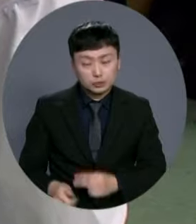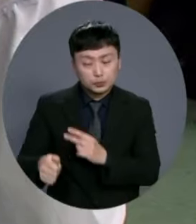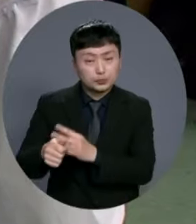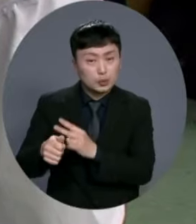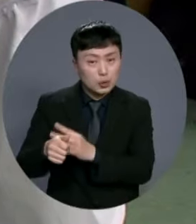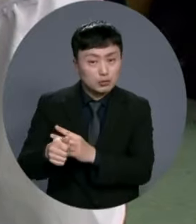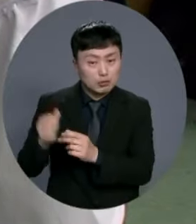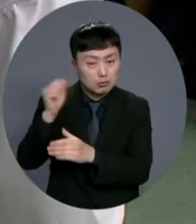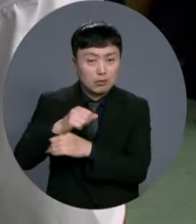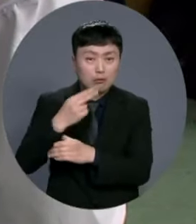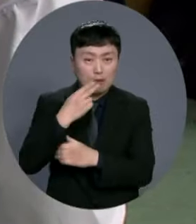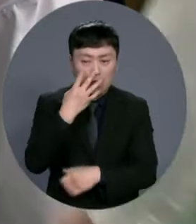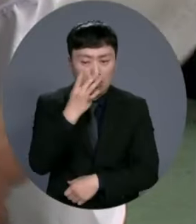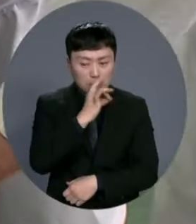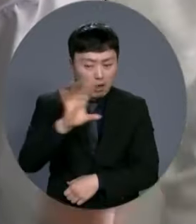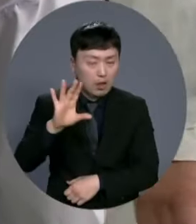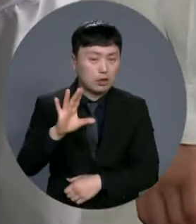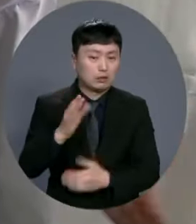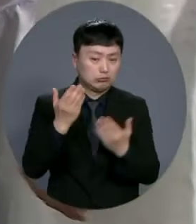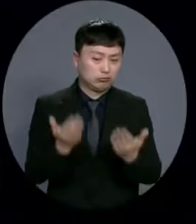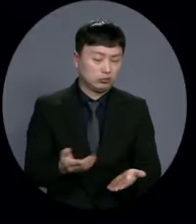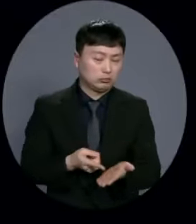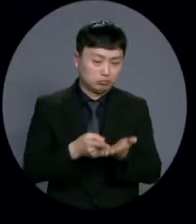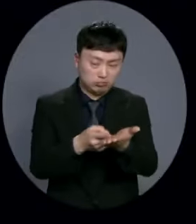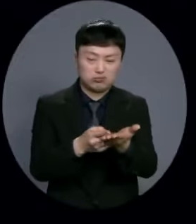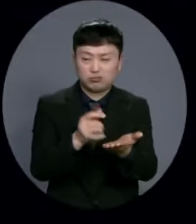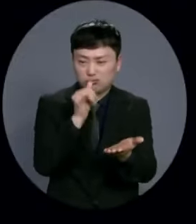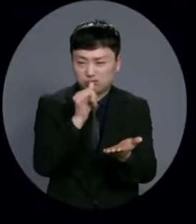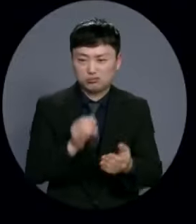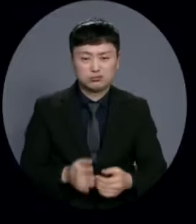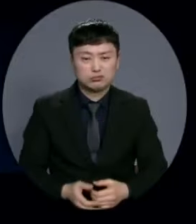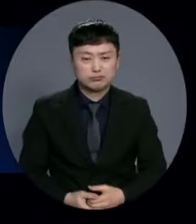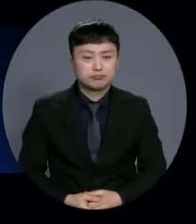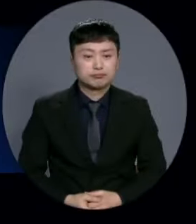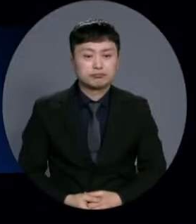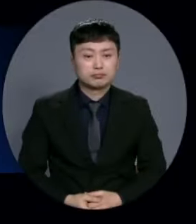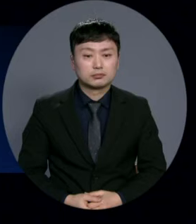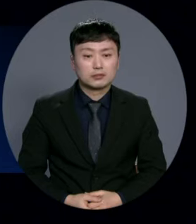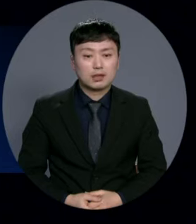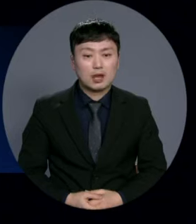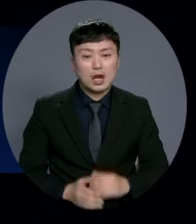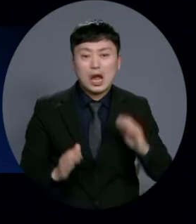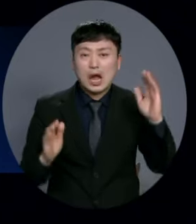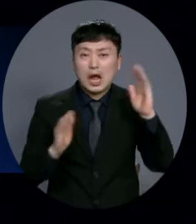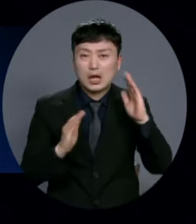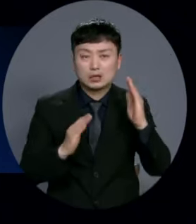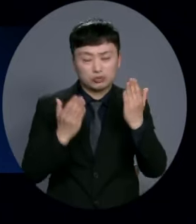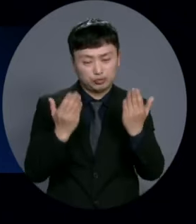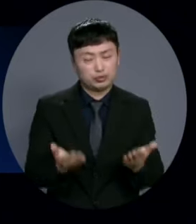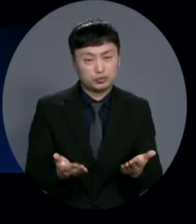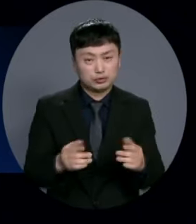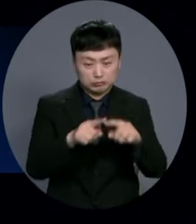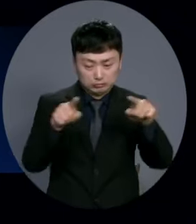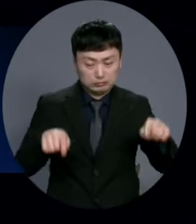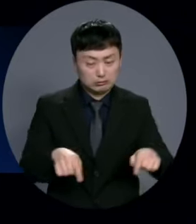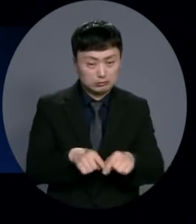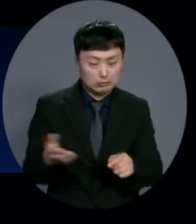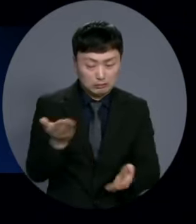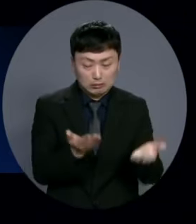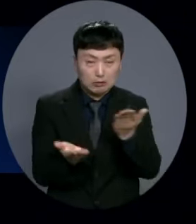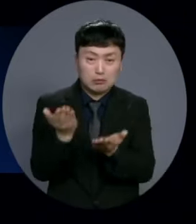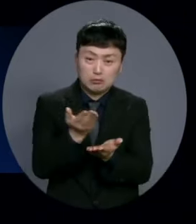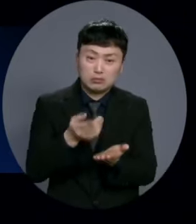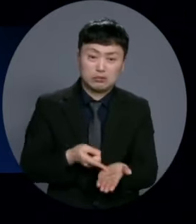승인 없이 휴학계를 제출한 학생들도 있습니다. 학생들이 모아서 제출하는 것 같습니다.